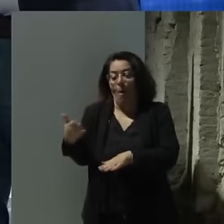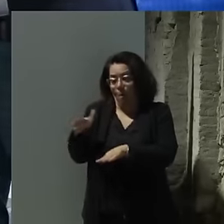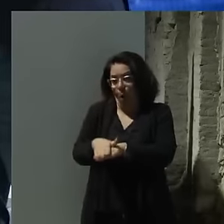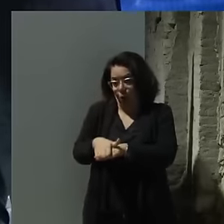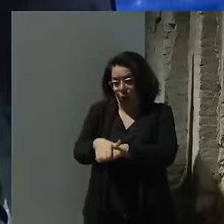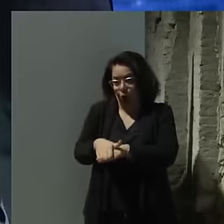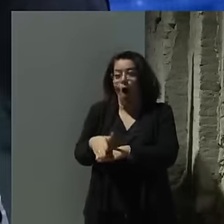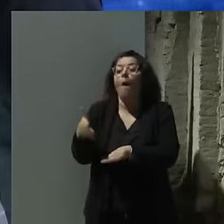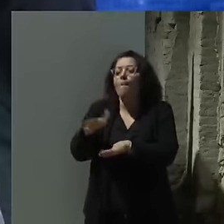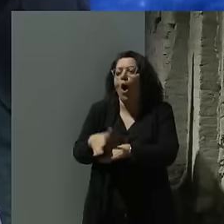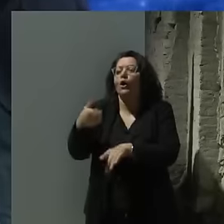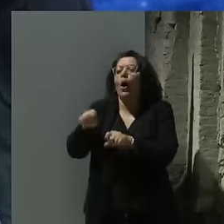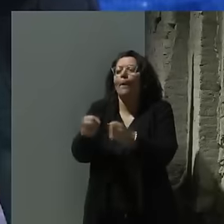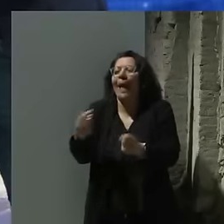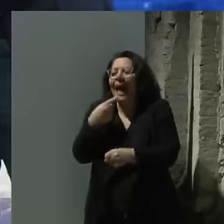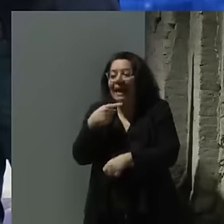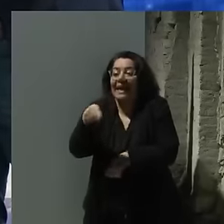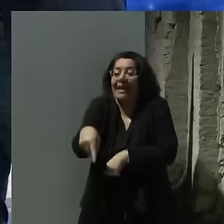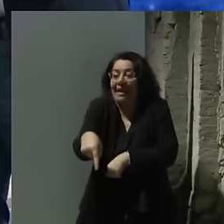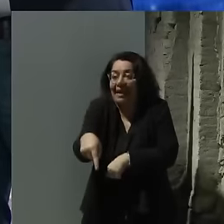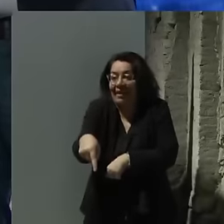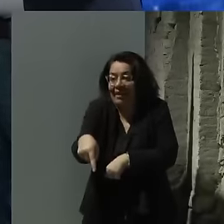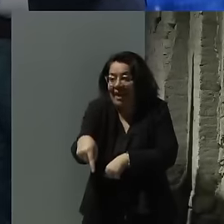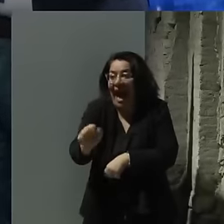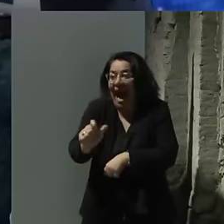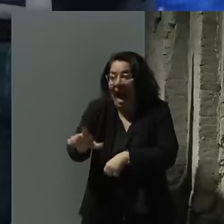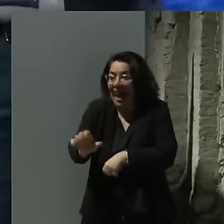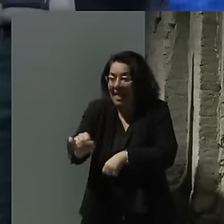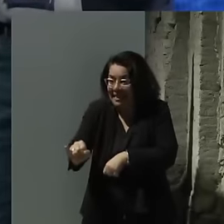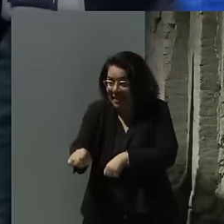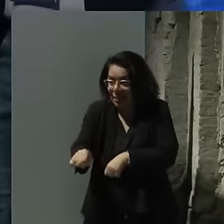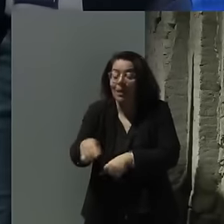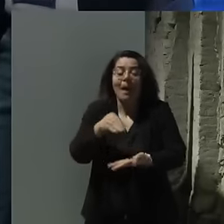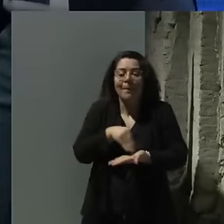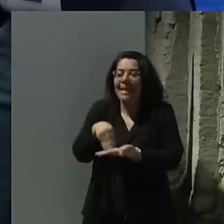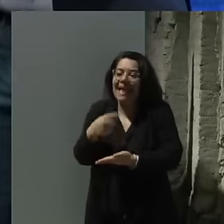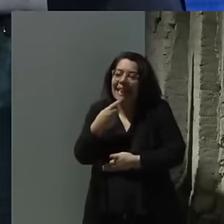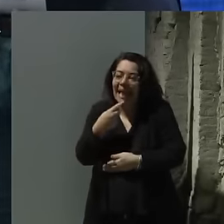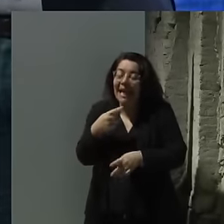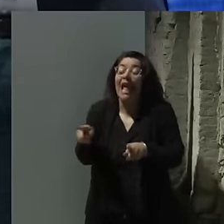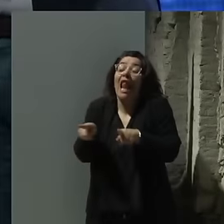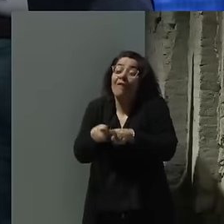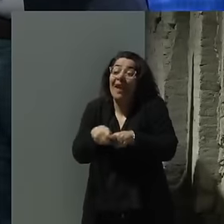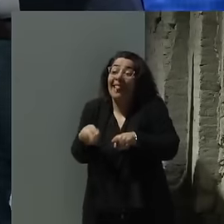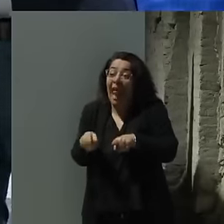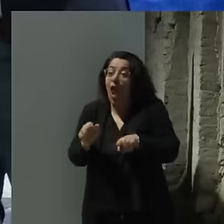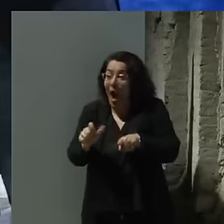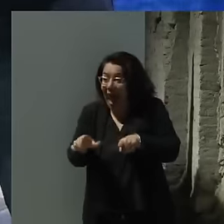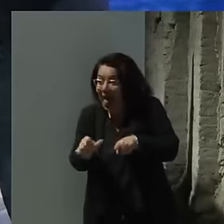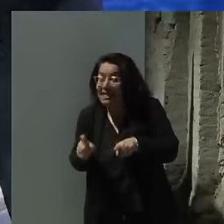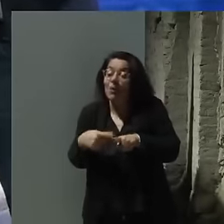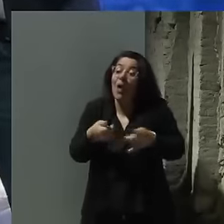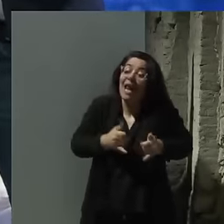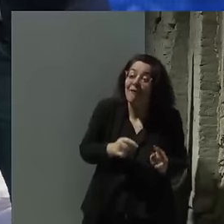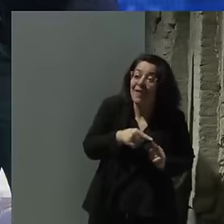La cosa che a me più colpito, e poi voglio che loro vi raccontino anche come si sono conosciuti, la cosa che più mi ha colpito è, leggendo alcune